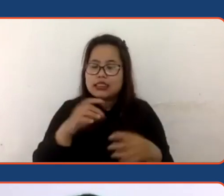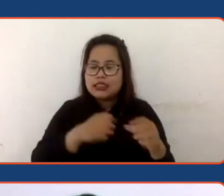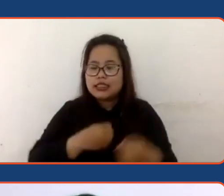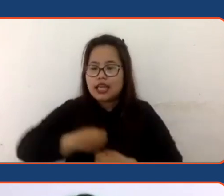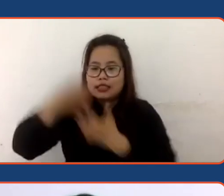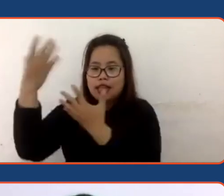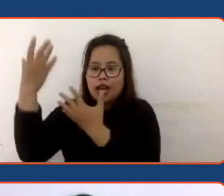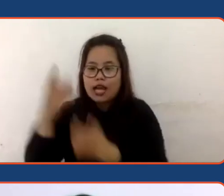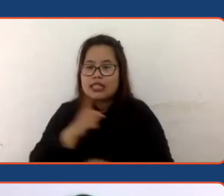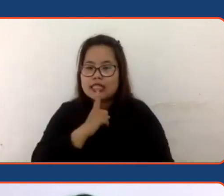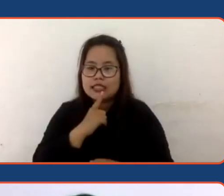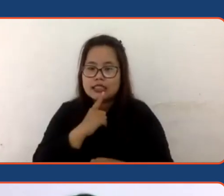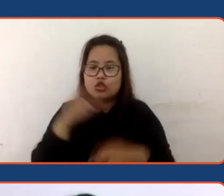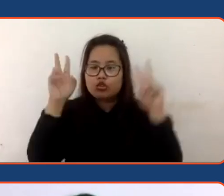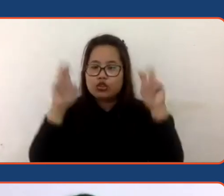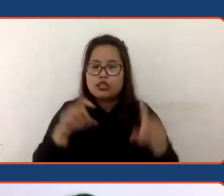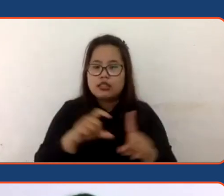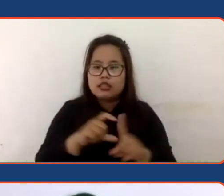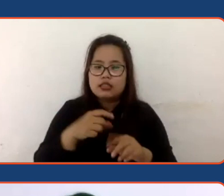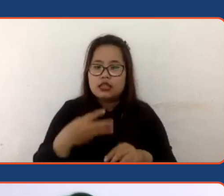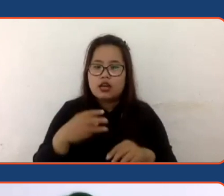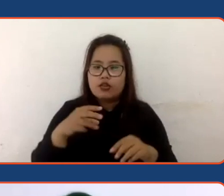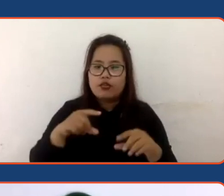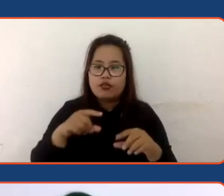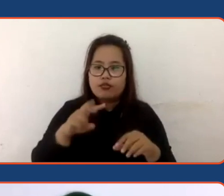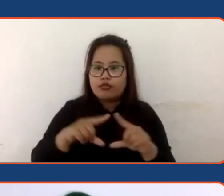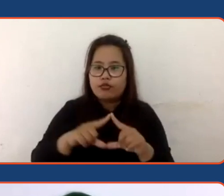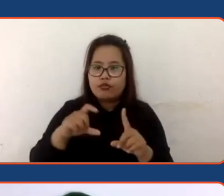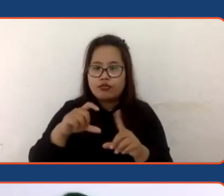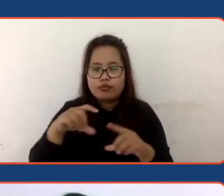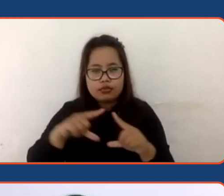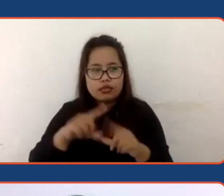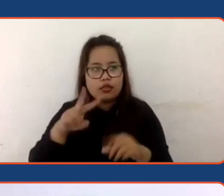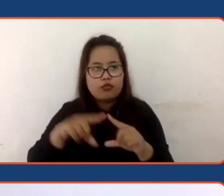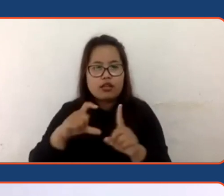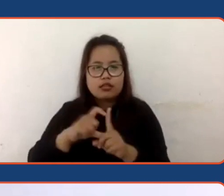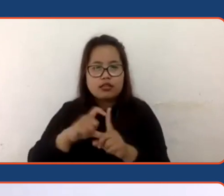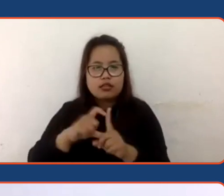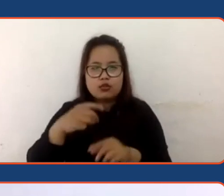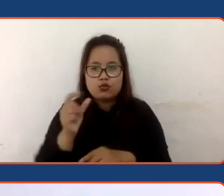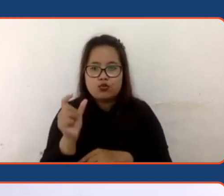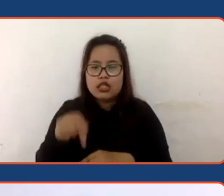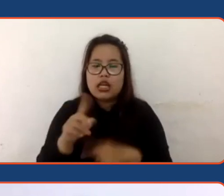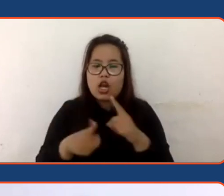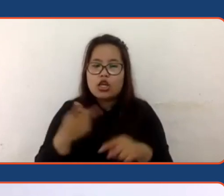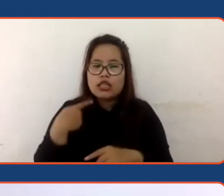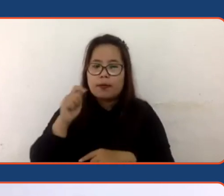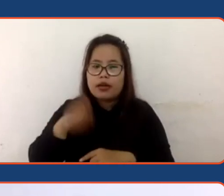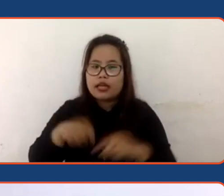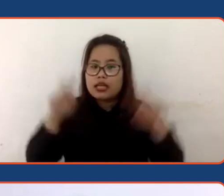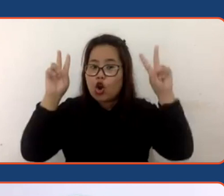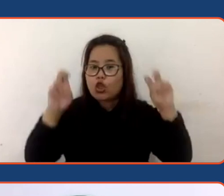DVD nah Ketika saya menggunakan puisi ini konteks Indonesia mungkin karena kita nggak punya